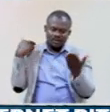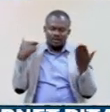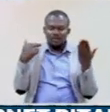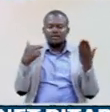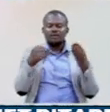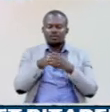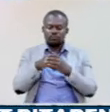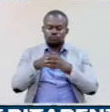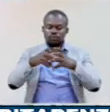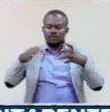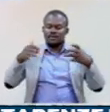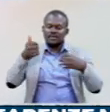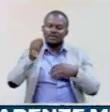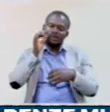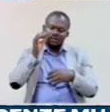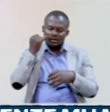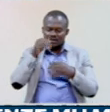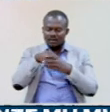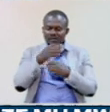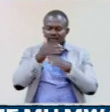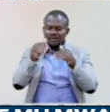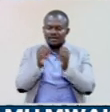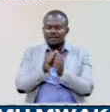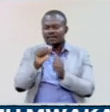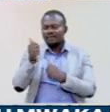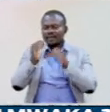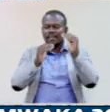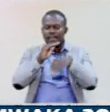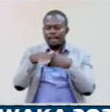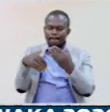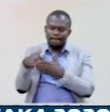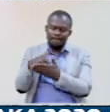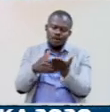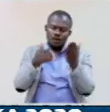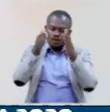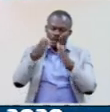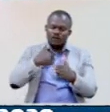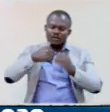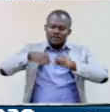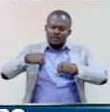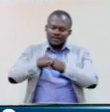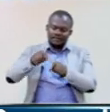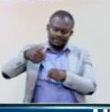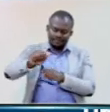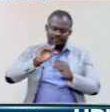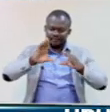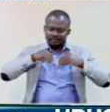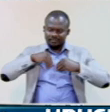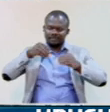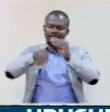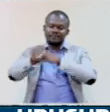ibyo gutubura iyo mbuto, niba ari Minagri, niba ari izindi nzego, uwo muntu ufite ayo masezerano akaba yemerewe